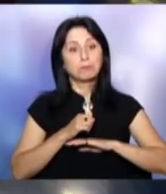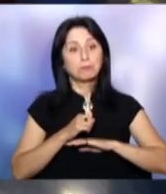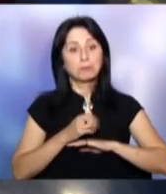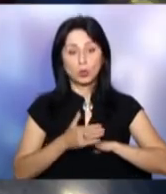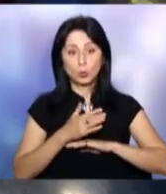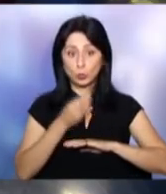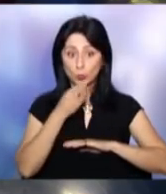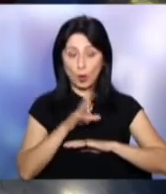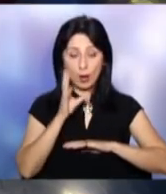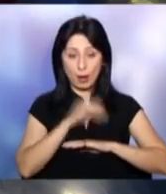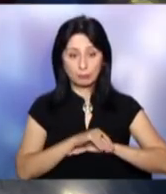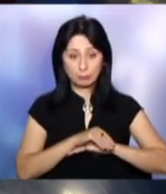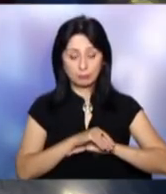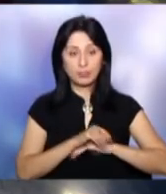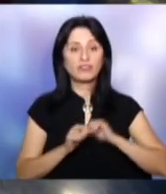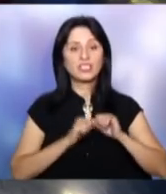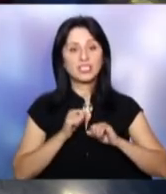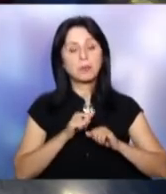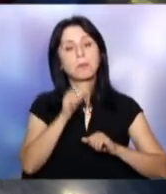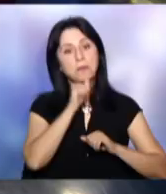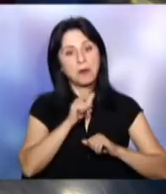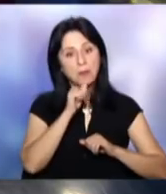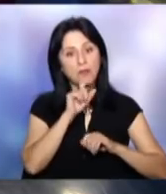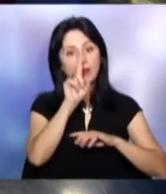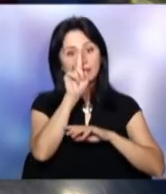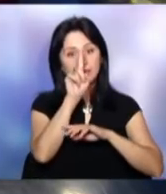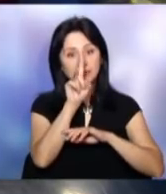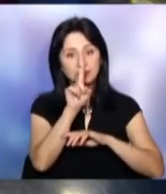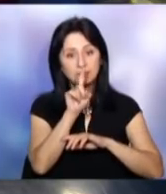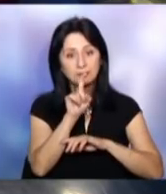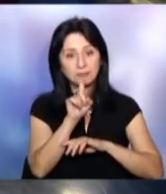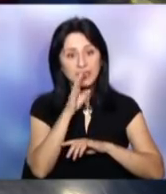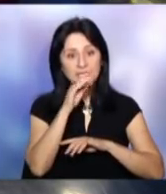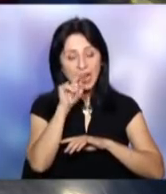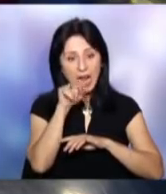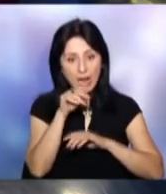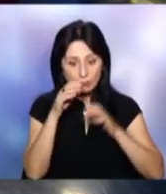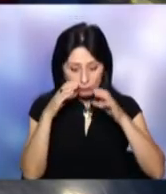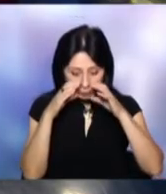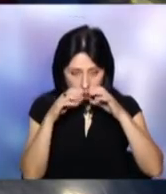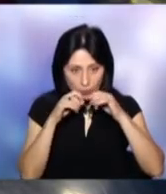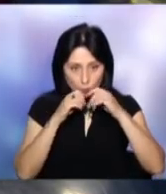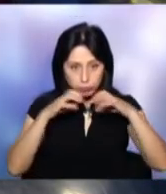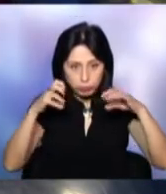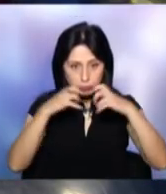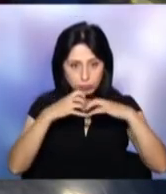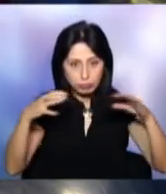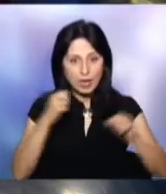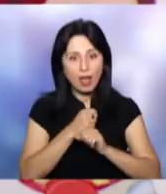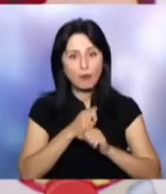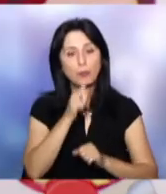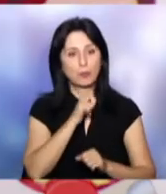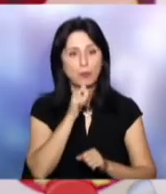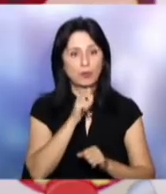ეს წარმატებით გამოგვივიდა, მაშინ ვცდილობთ, რომ მოვიხაროთ, სახე ჩავდო წყალში და ბუშტუკები ამოუშვათ წყლიდან, ხო, მარტივი